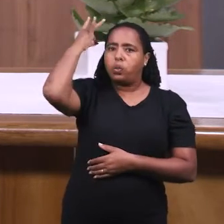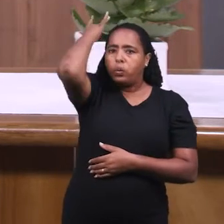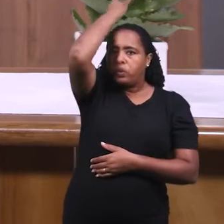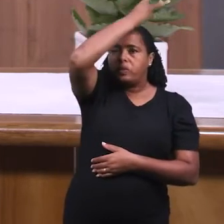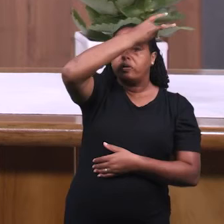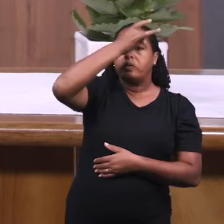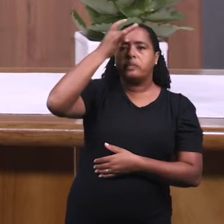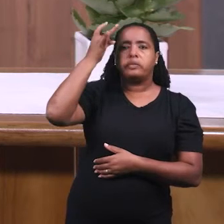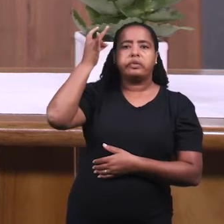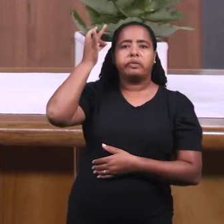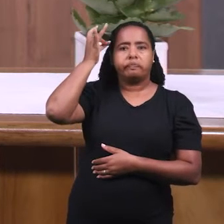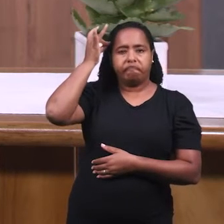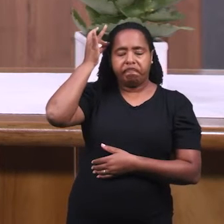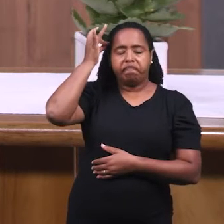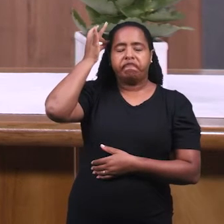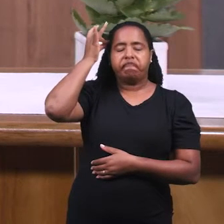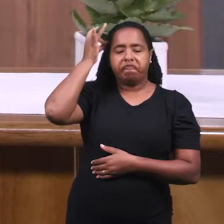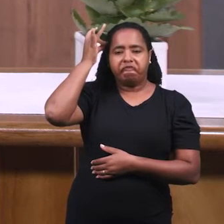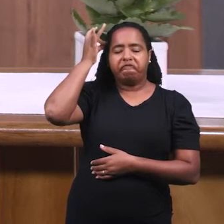Дух Святой.